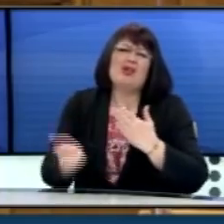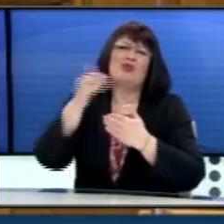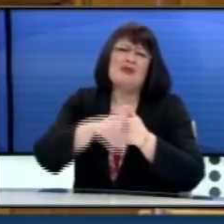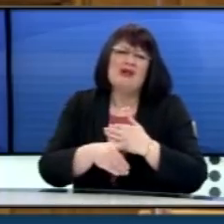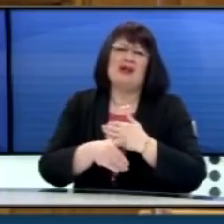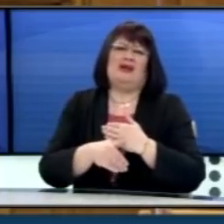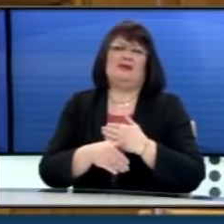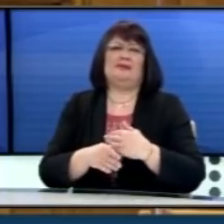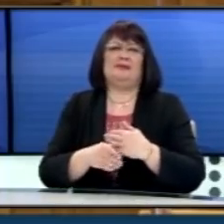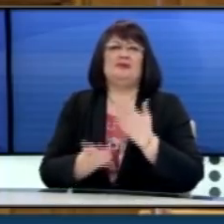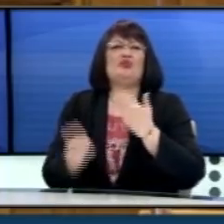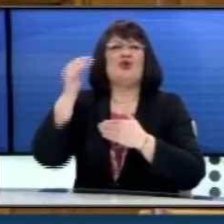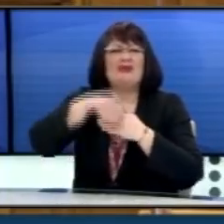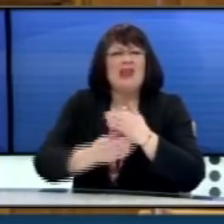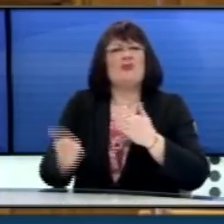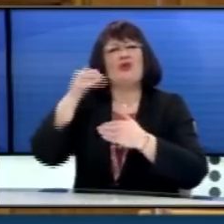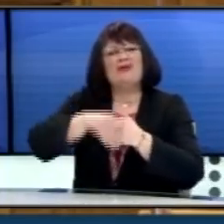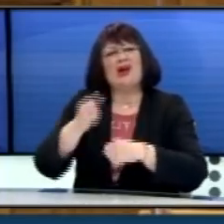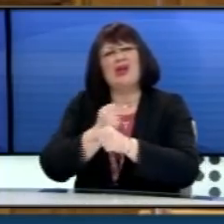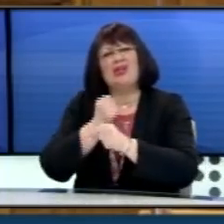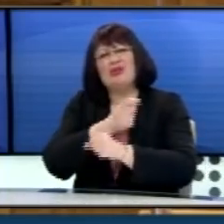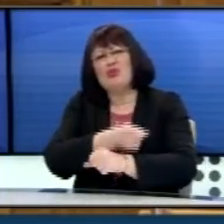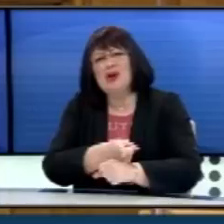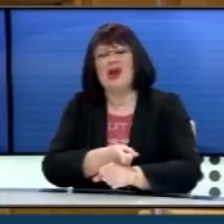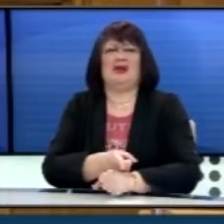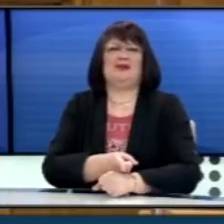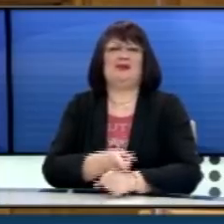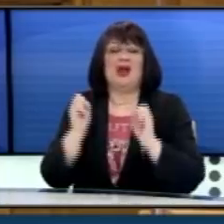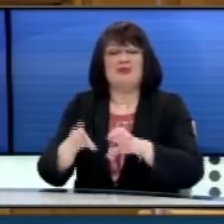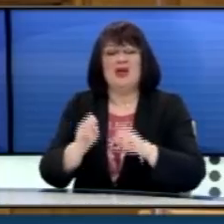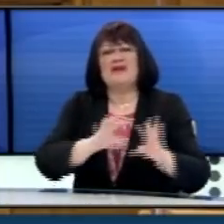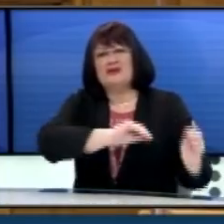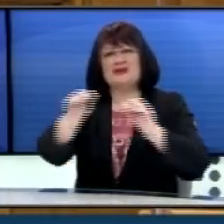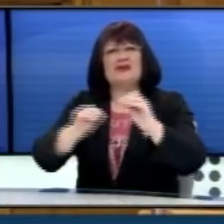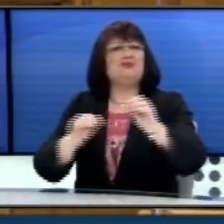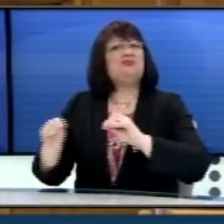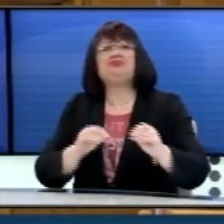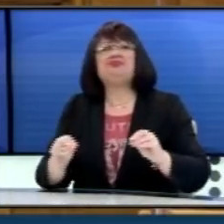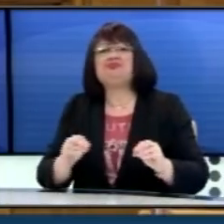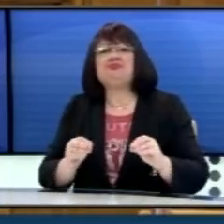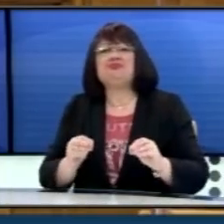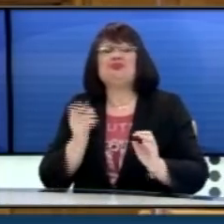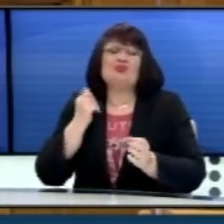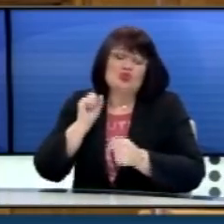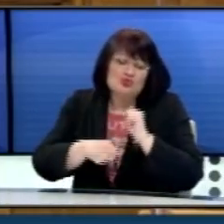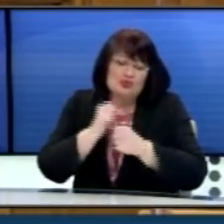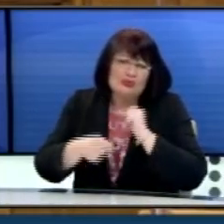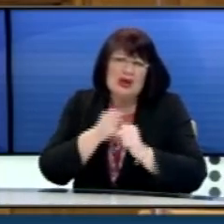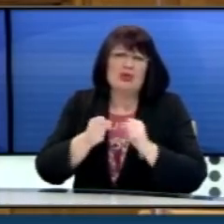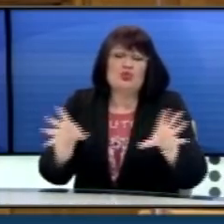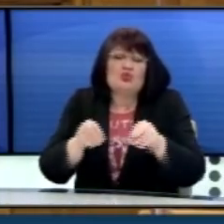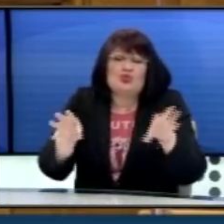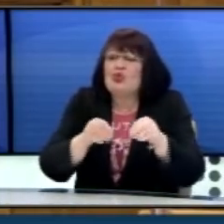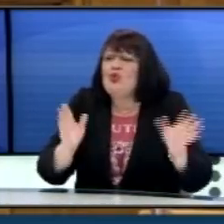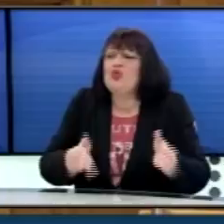διπλοβάρδια πρωί νύχτα. Μεταφερμένοι χωρίς καμιά εκπαίδευση από κάθε τμήμα, προσπαθούν κυριολεκτικά να